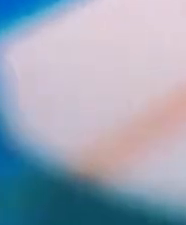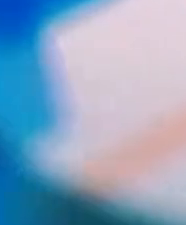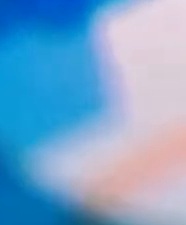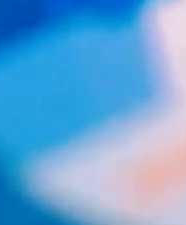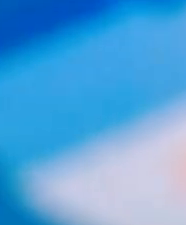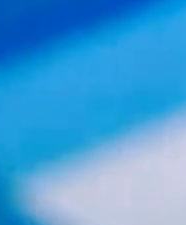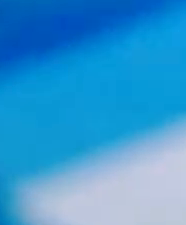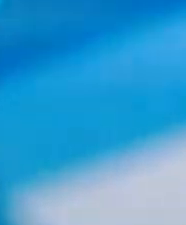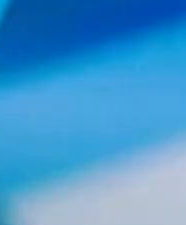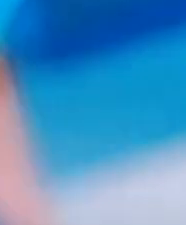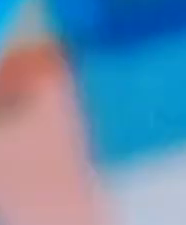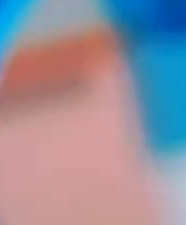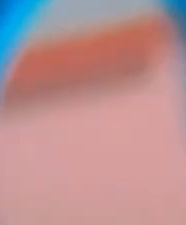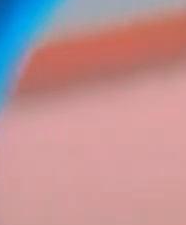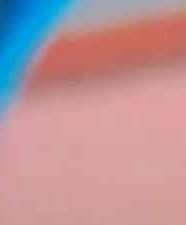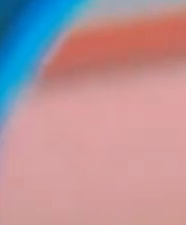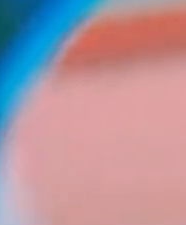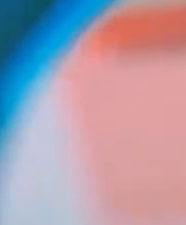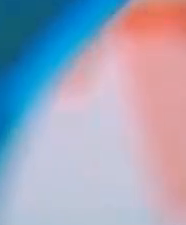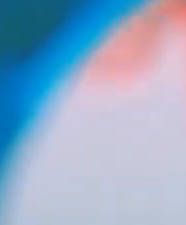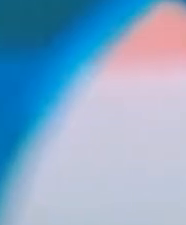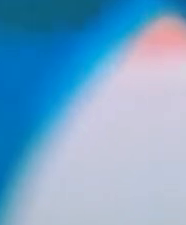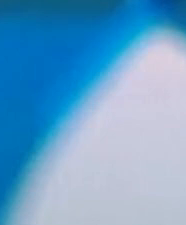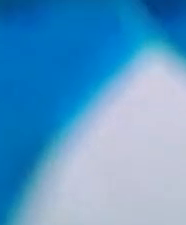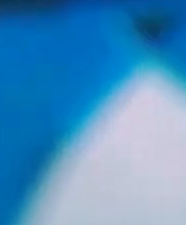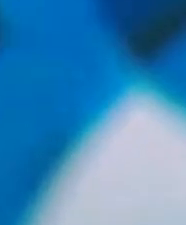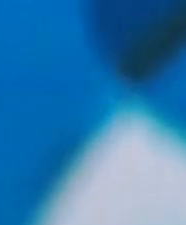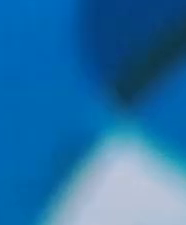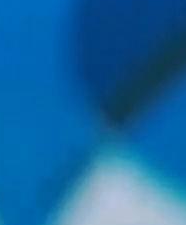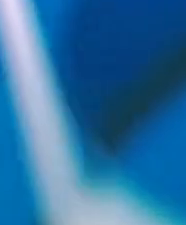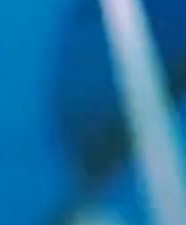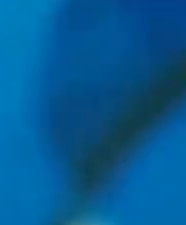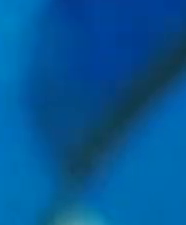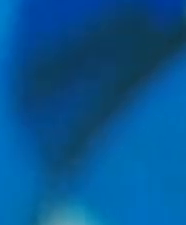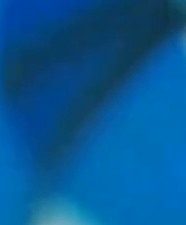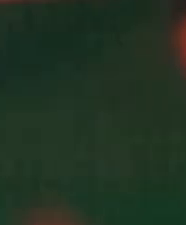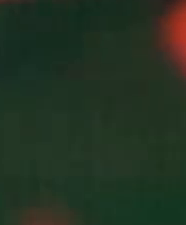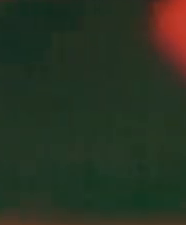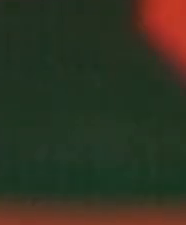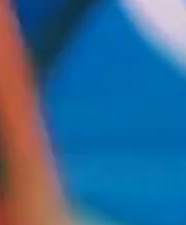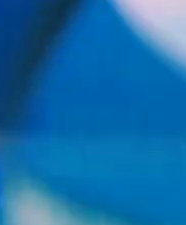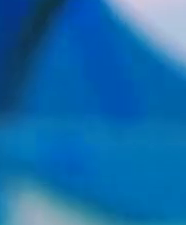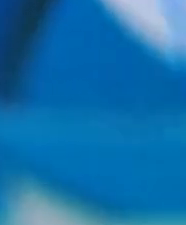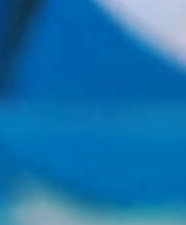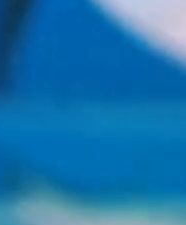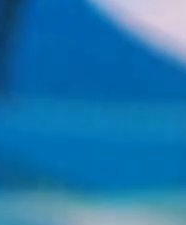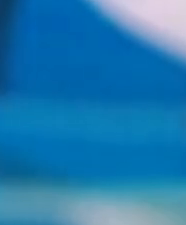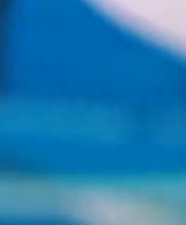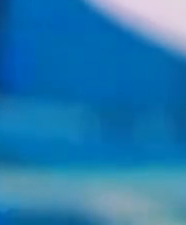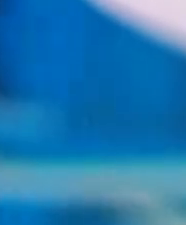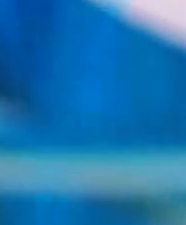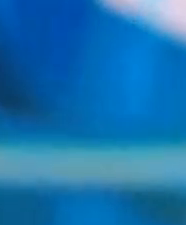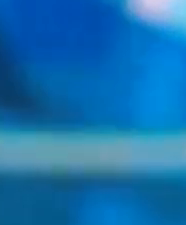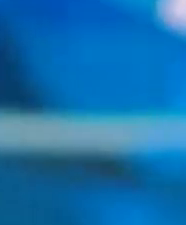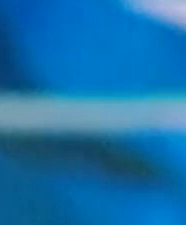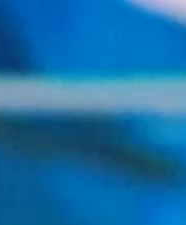Прямые эфиры, репортажи с места событий, аналитика, журналистские расследования. Все то, что важно и нужно знать.